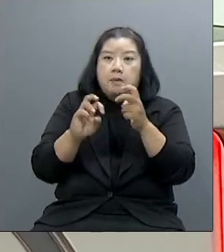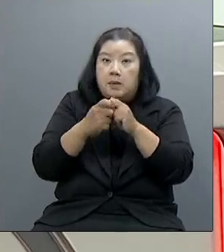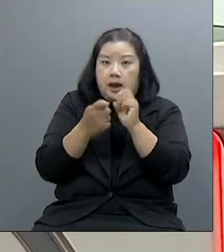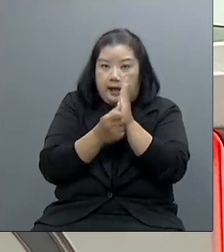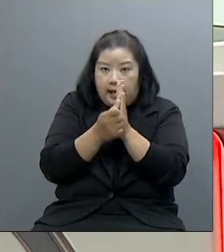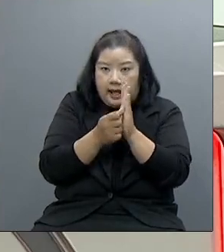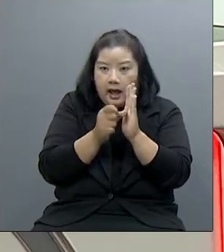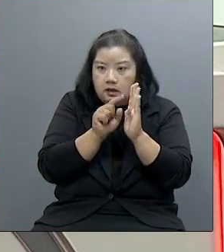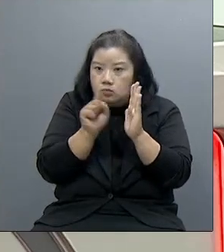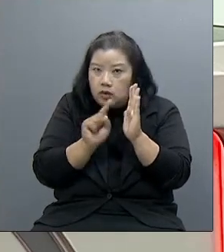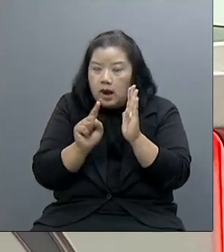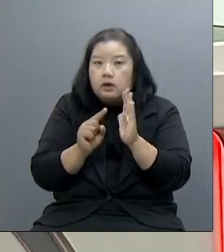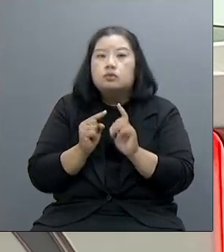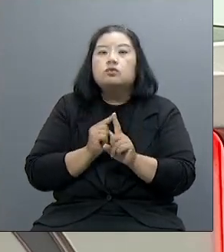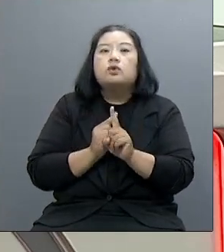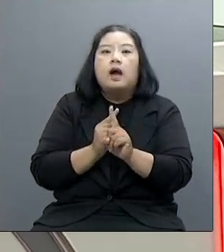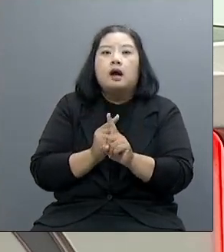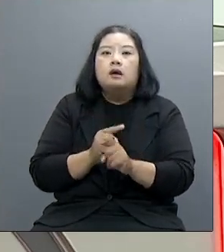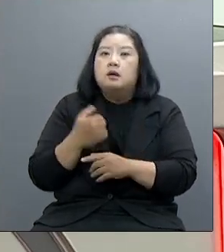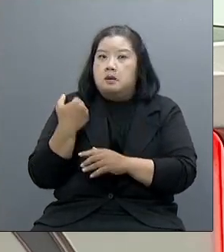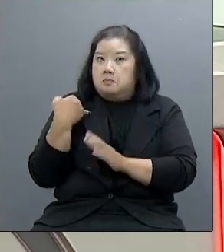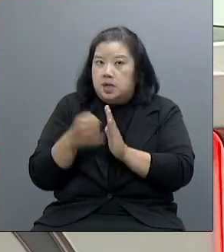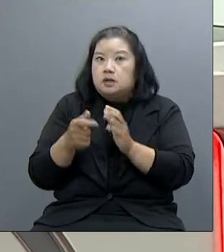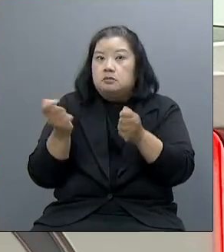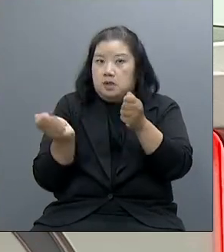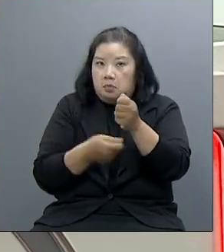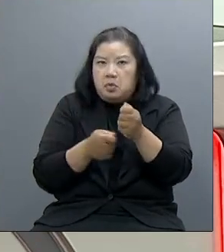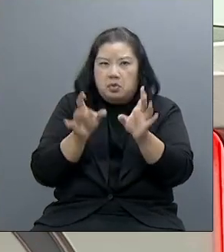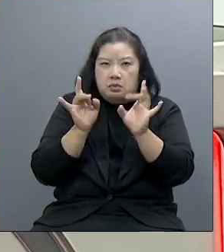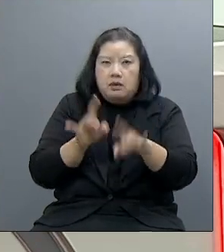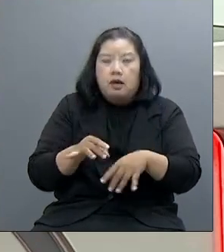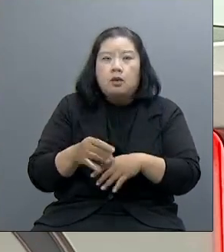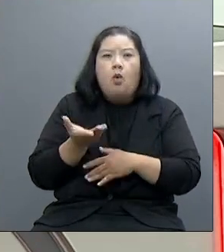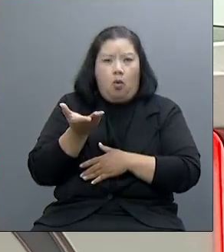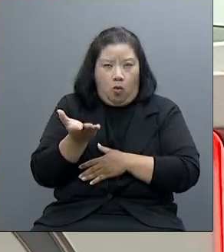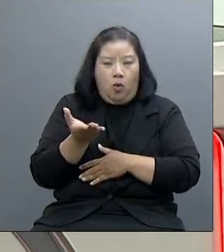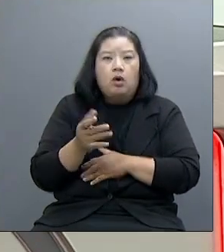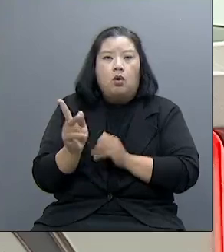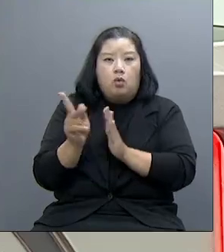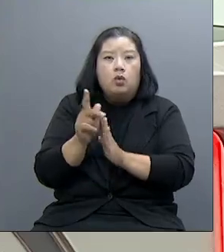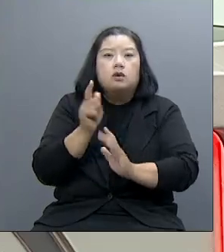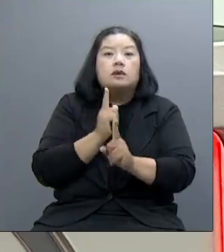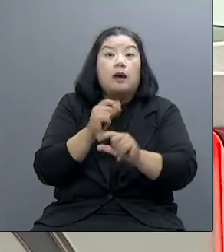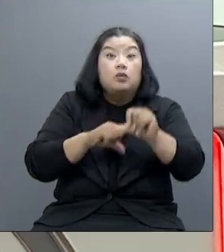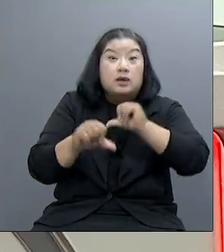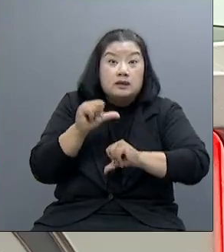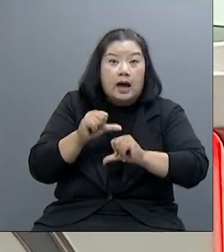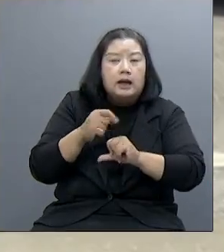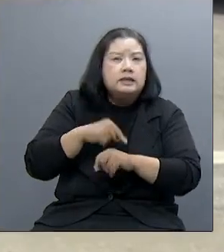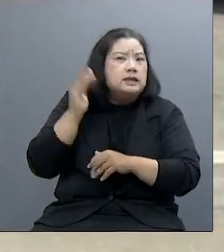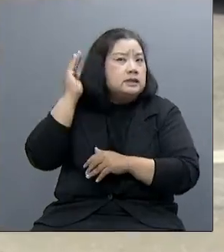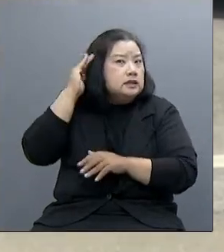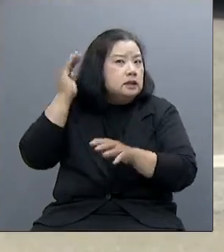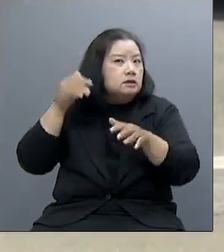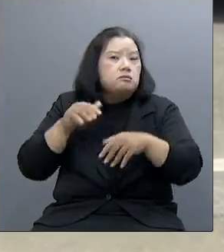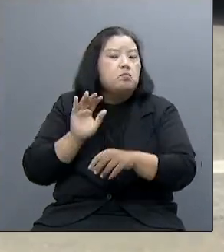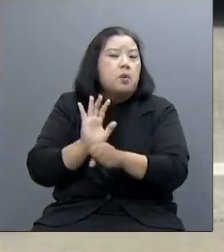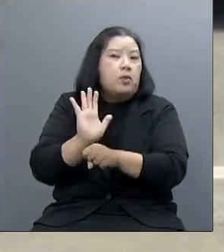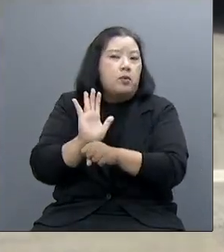าตรการอย่างเรื่องของบทลงโทษที่รุนแรงขอให้ใช้หลักวิทยาศาสตร์ไม่ใช่เสียงส่วนใหญ่อย่างเดียวค่ะ